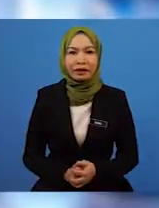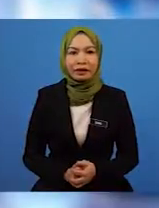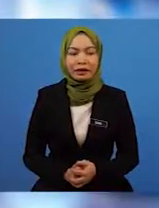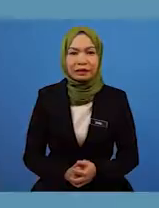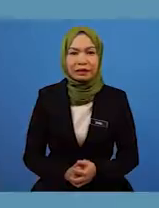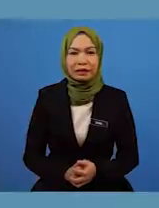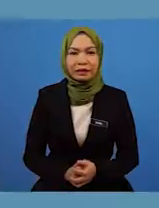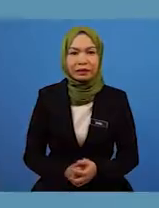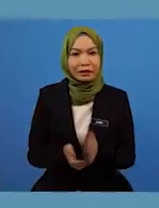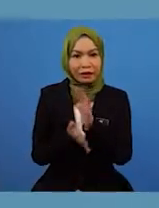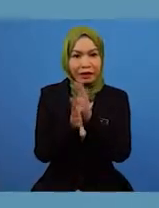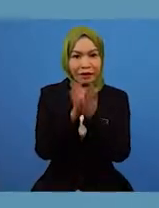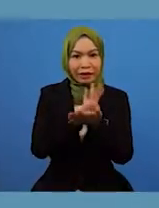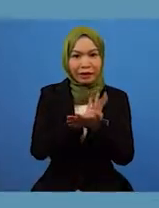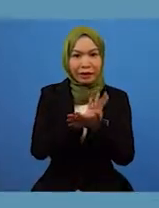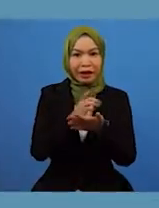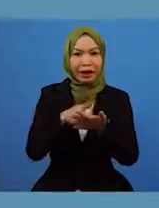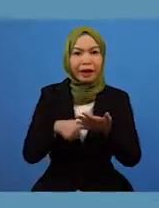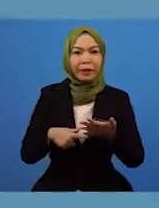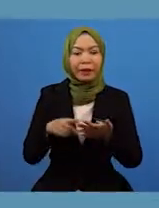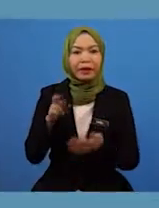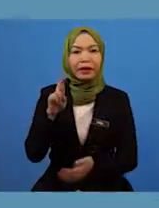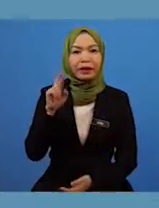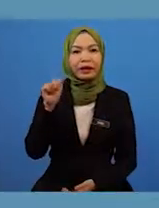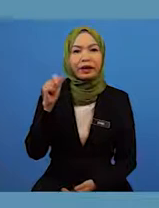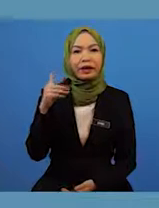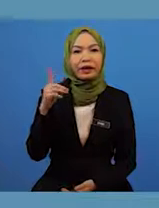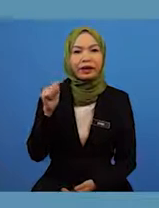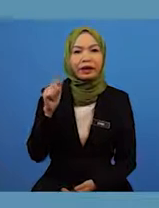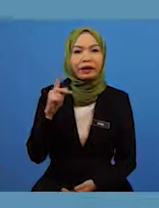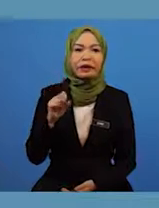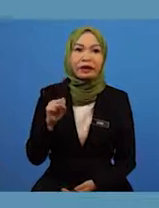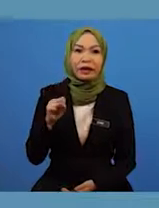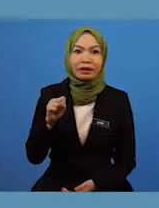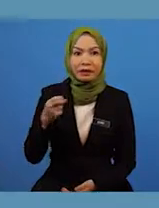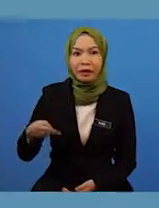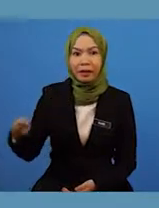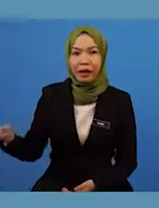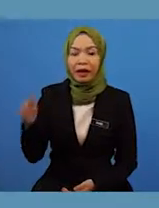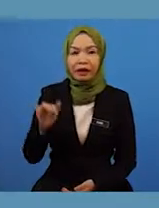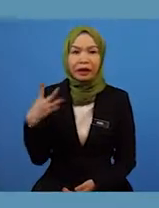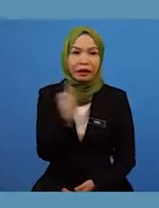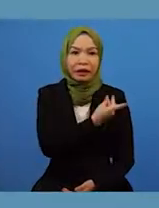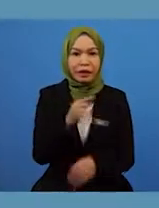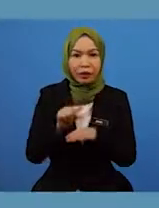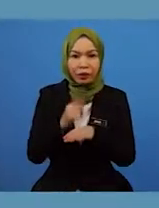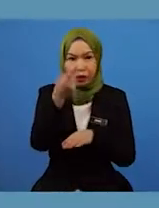Jadi, apakah radas yang diperlukan untuk menjalankan eksperimen ini?